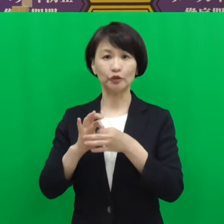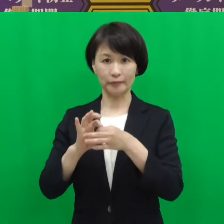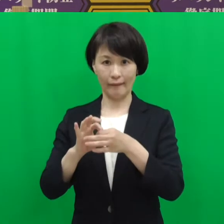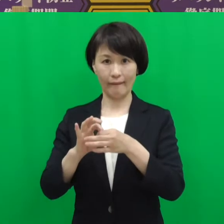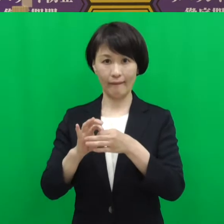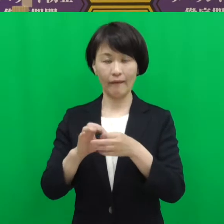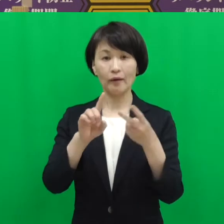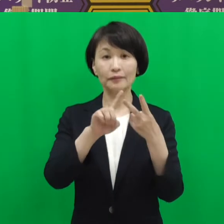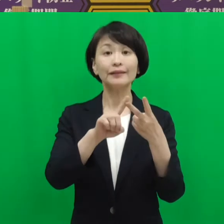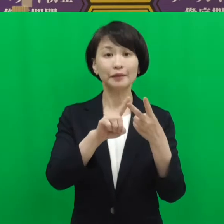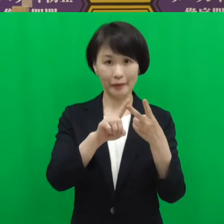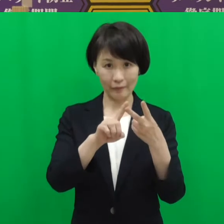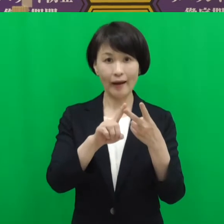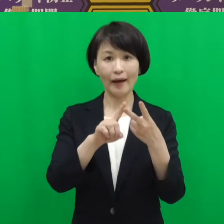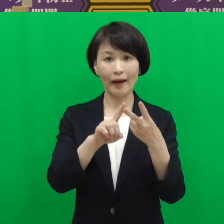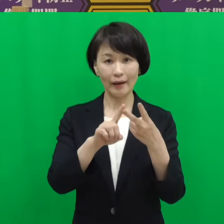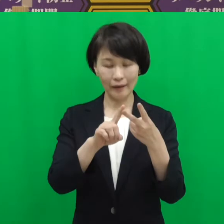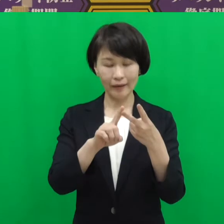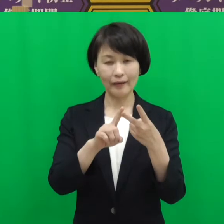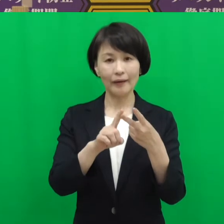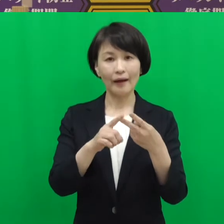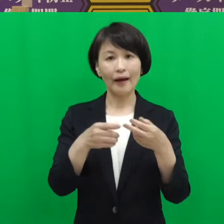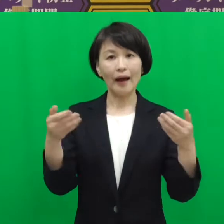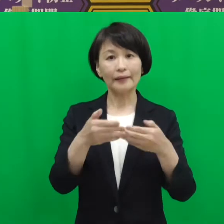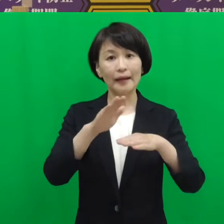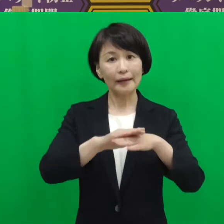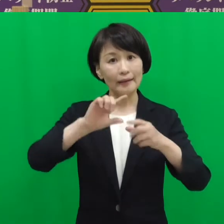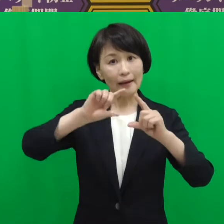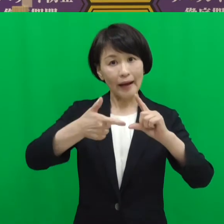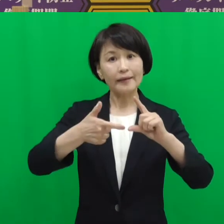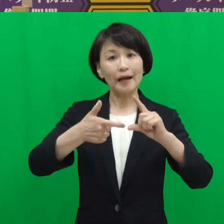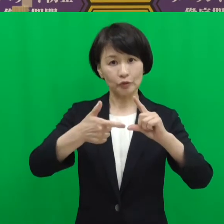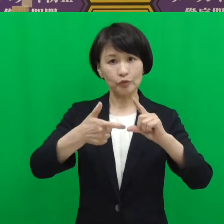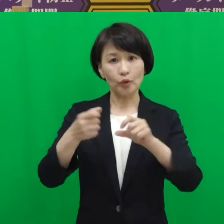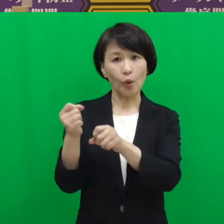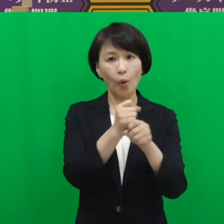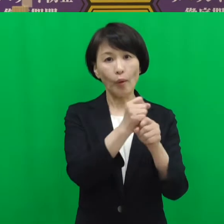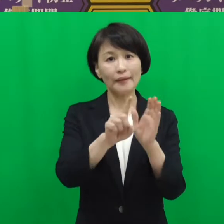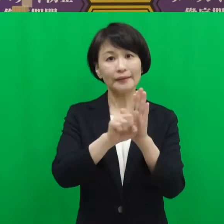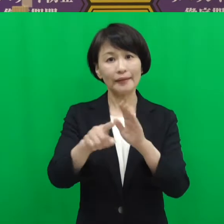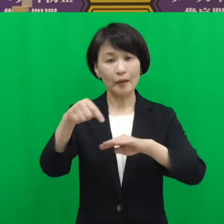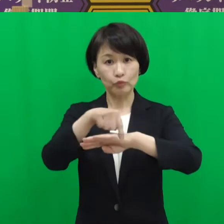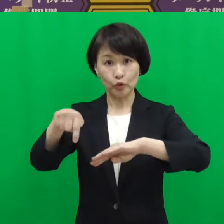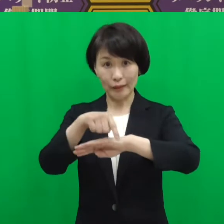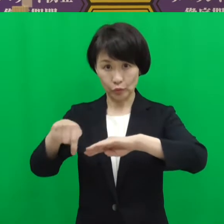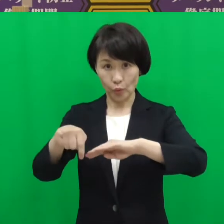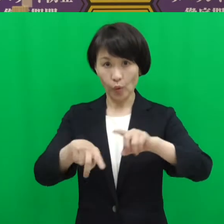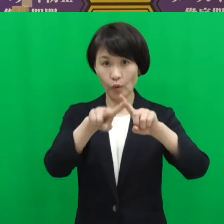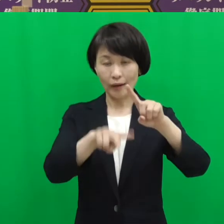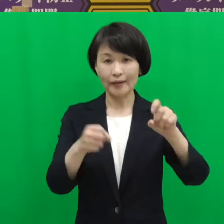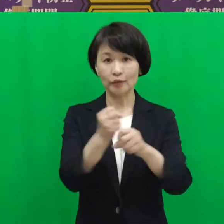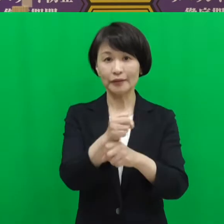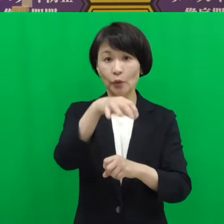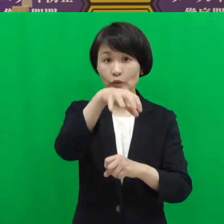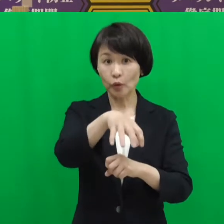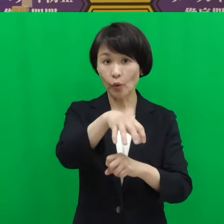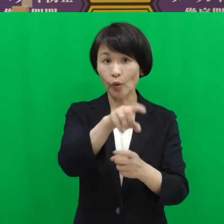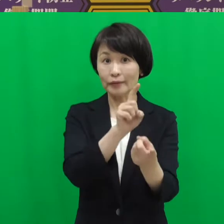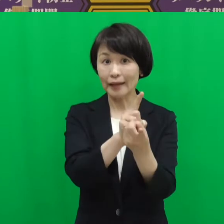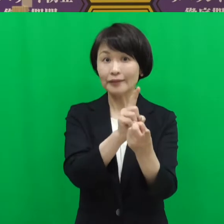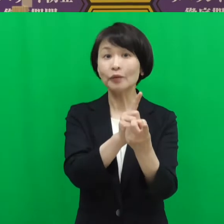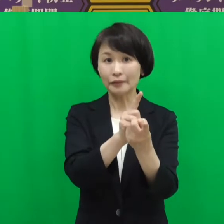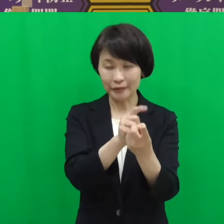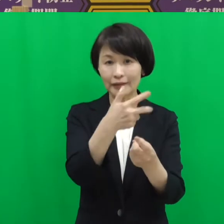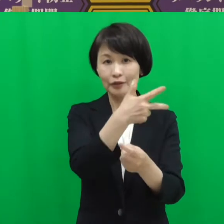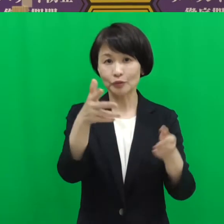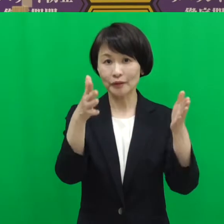は宮城県働き方改革応援宣言プロジェクト事業、介護事業所を対象とした週